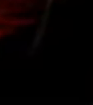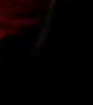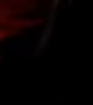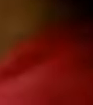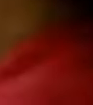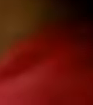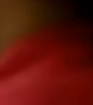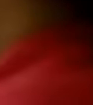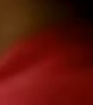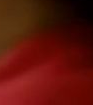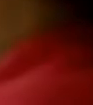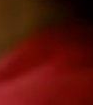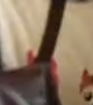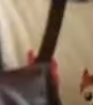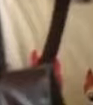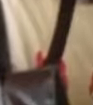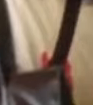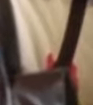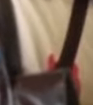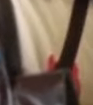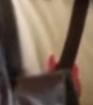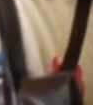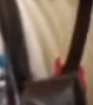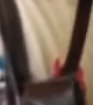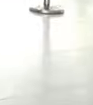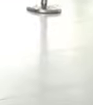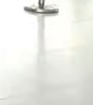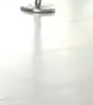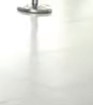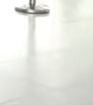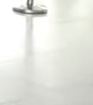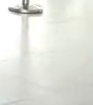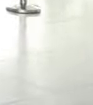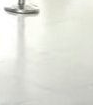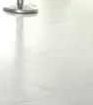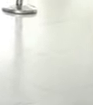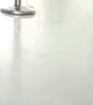่วยป้องกันหยุดเชื้อก็ประชา